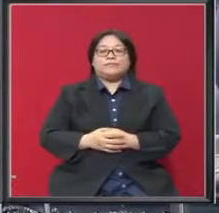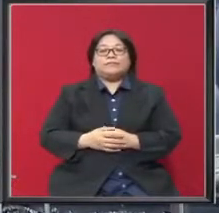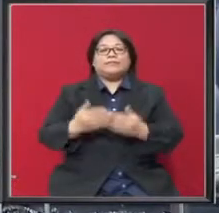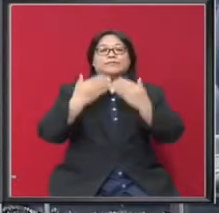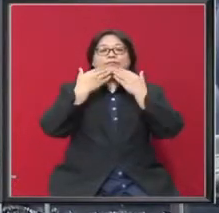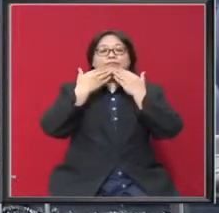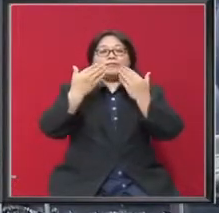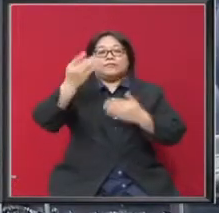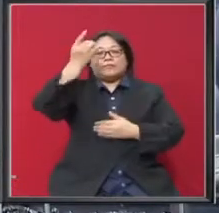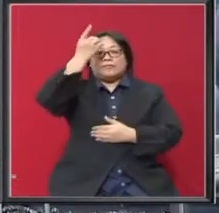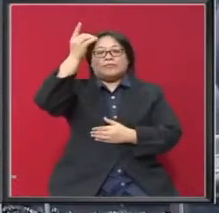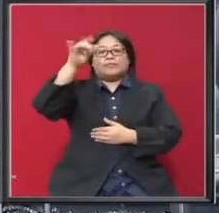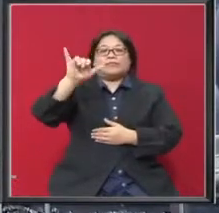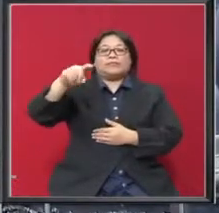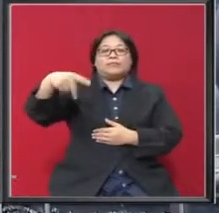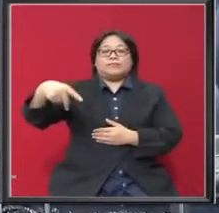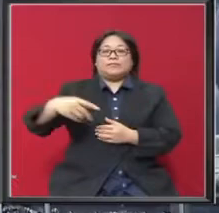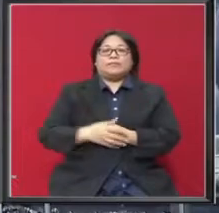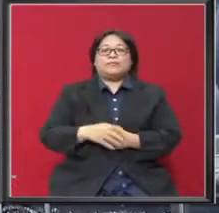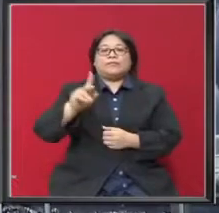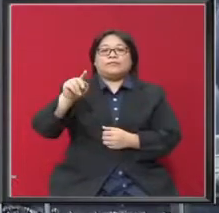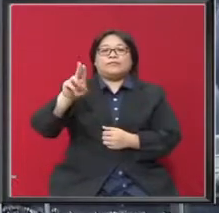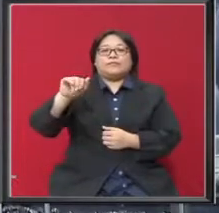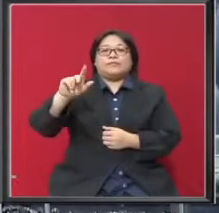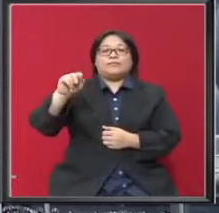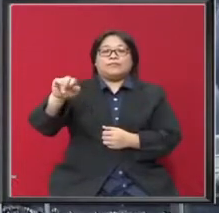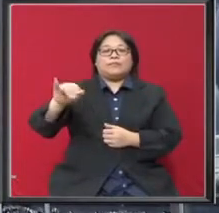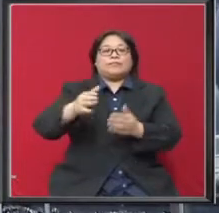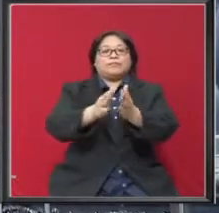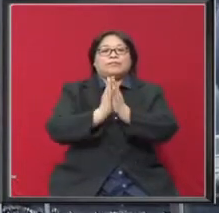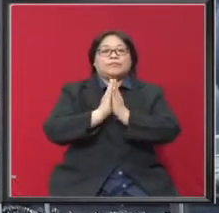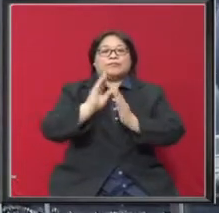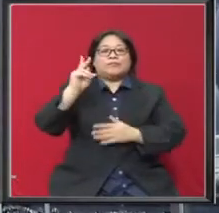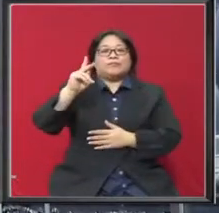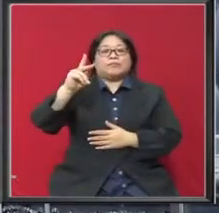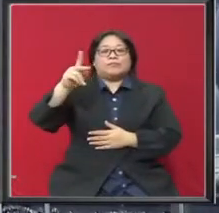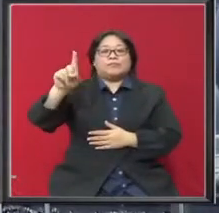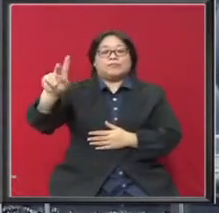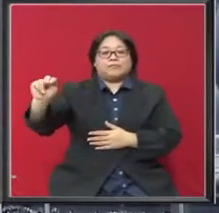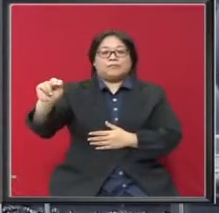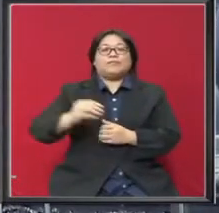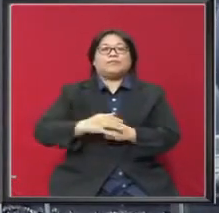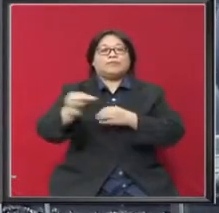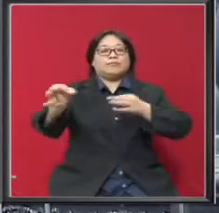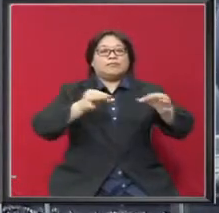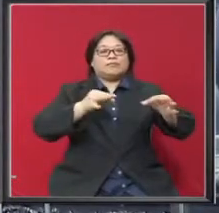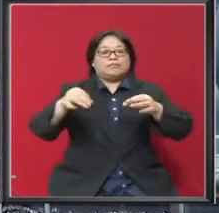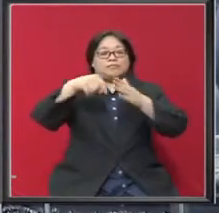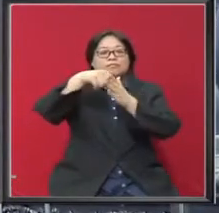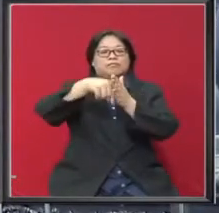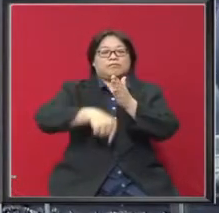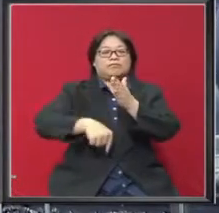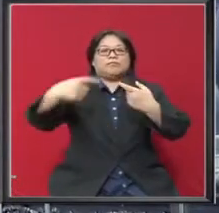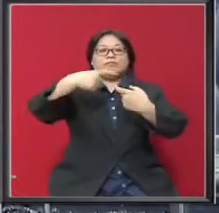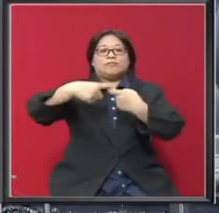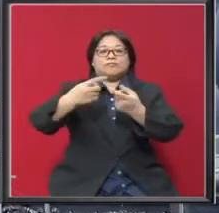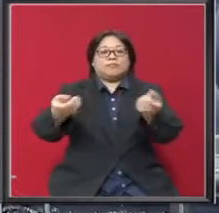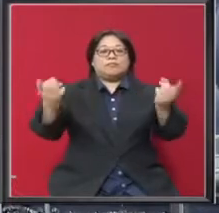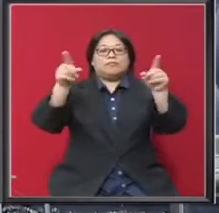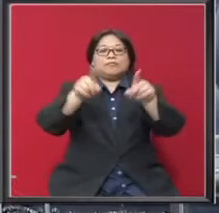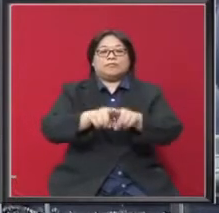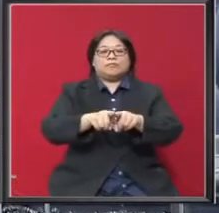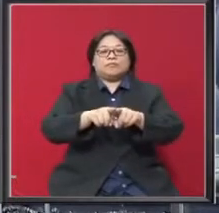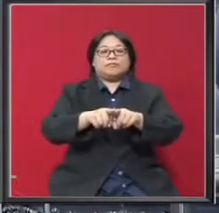kasih Datuk yang dipertua kolateral minta Menteri Dalam Negeri menyatakan perincian berkenaan